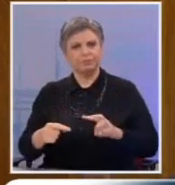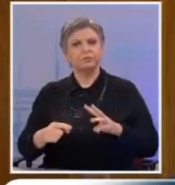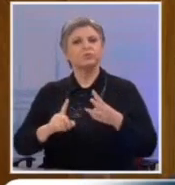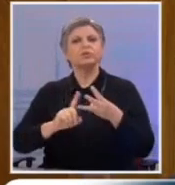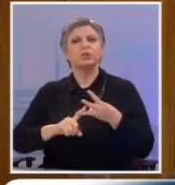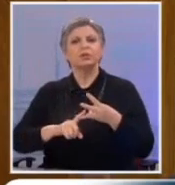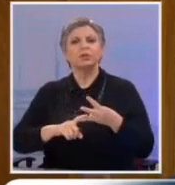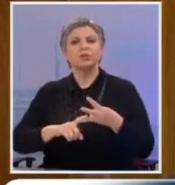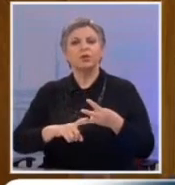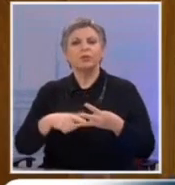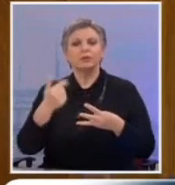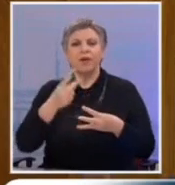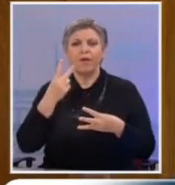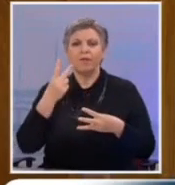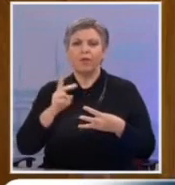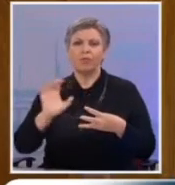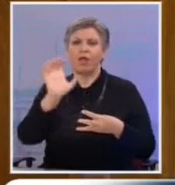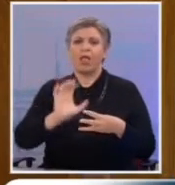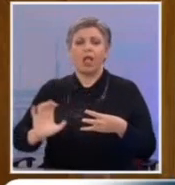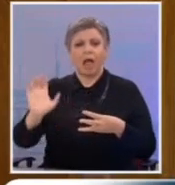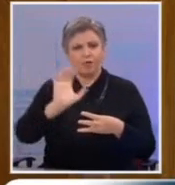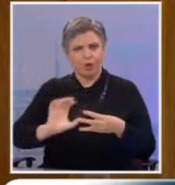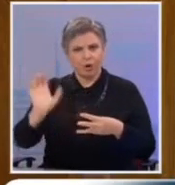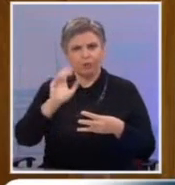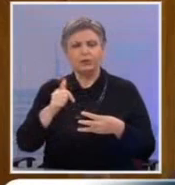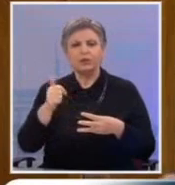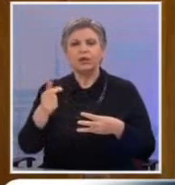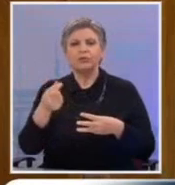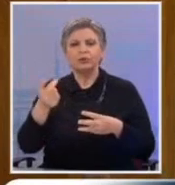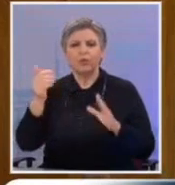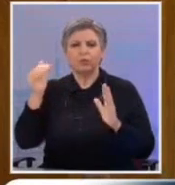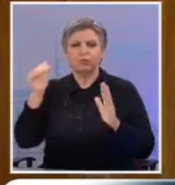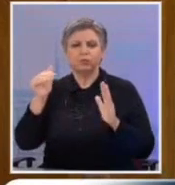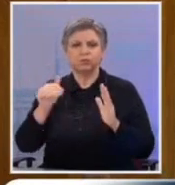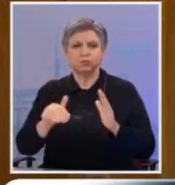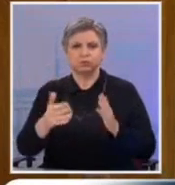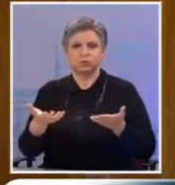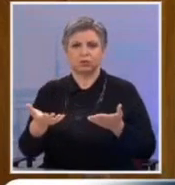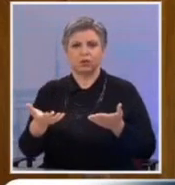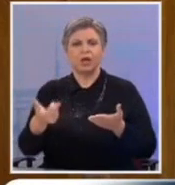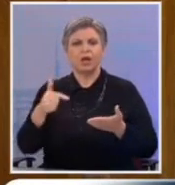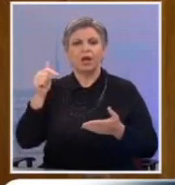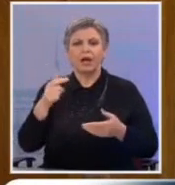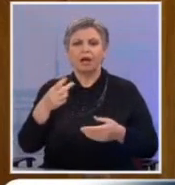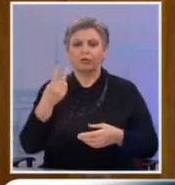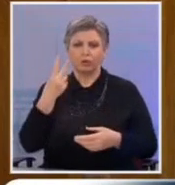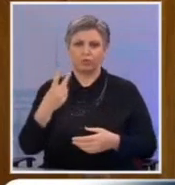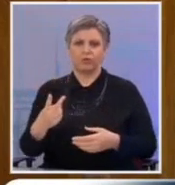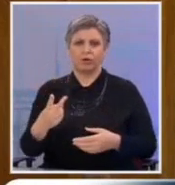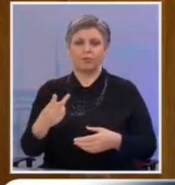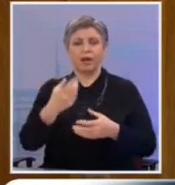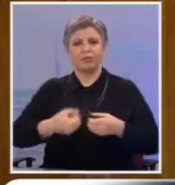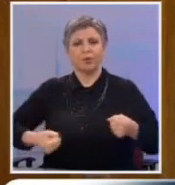Ευρώπη δυστυχώς επιδεινώνται, όπως πολλοί είχαμε εκτιμήσει. Η Ευρώπη διολυσταίνει σε ένα φαύλο κύκλο